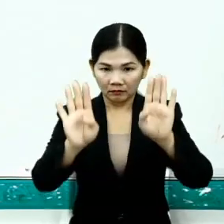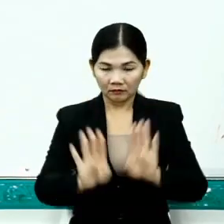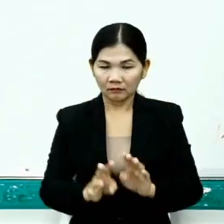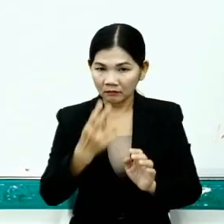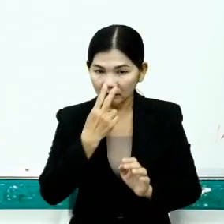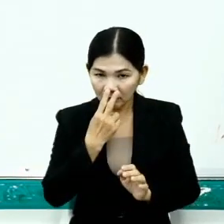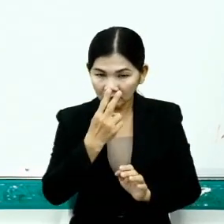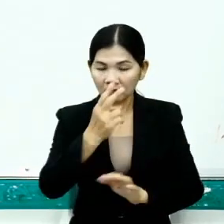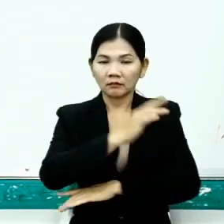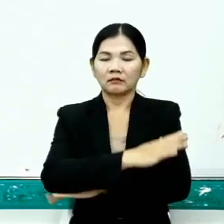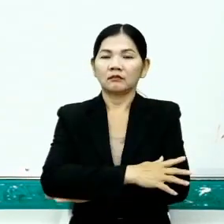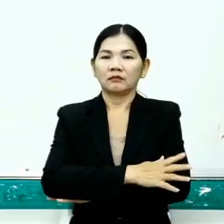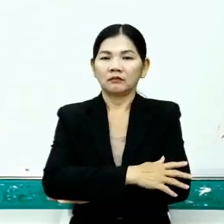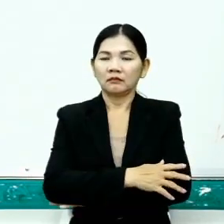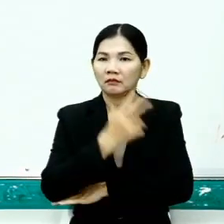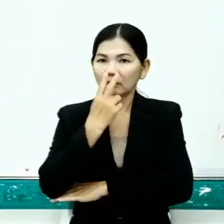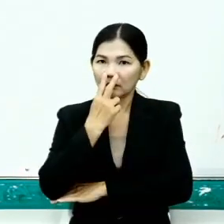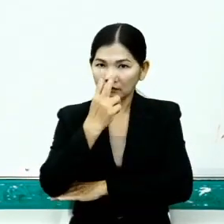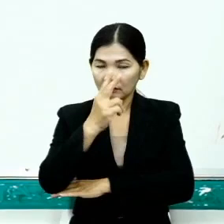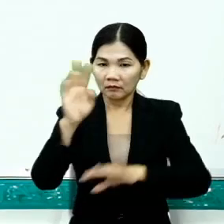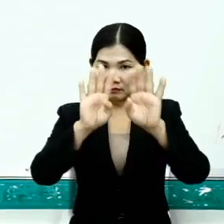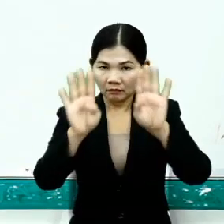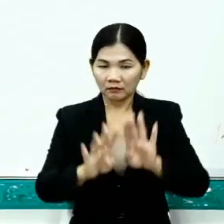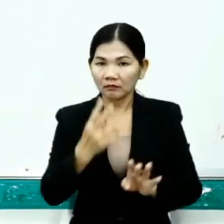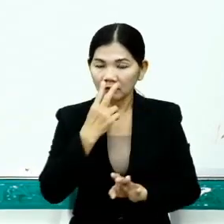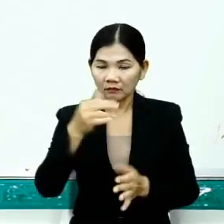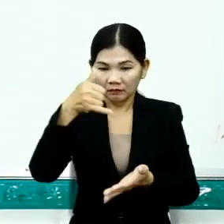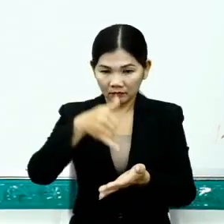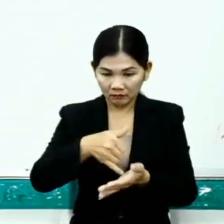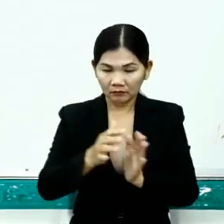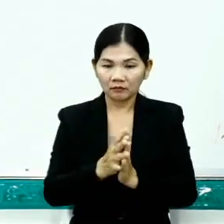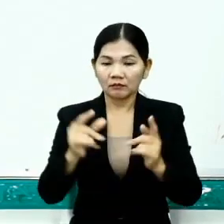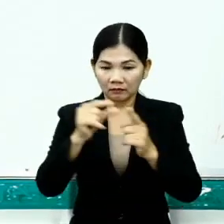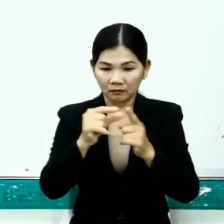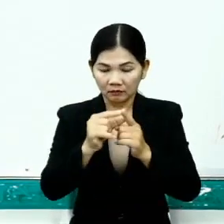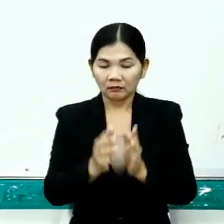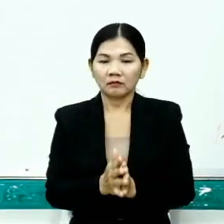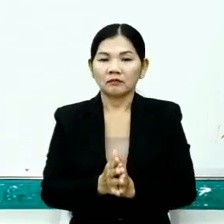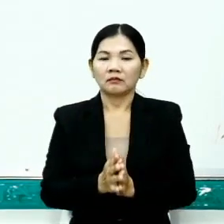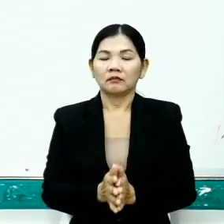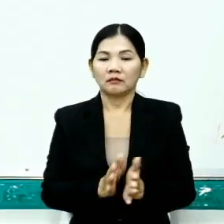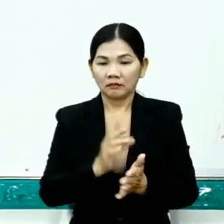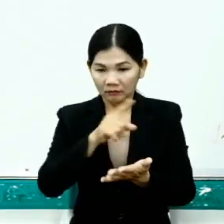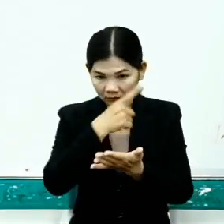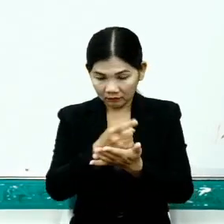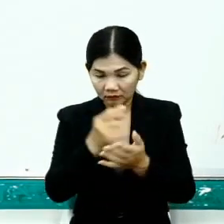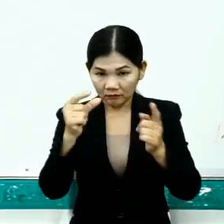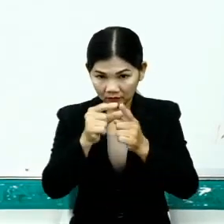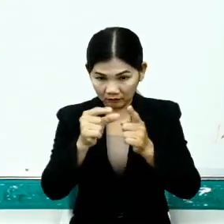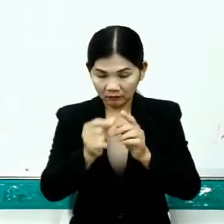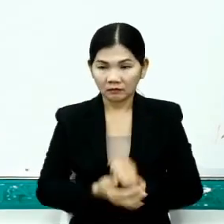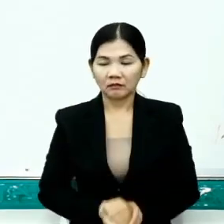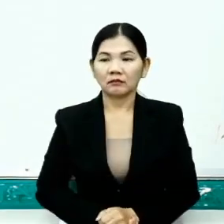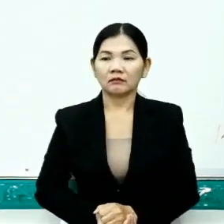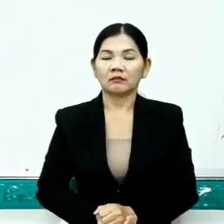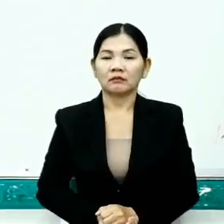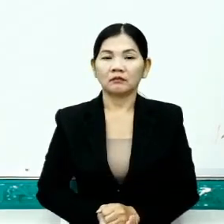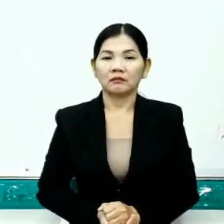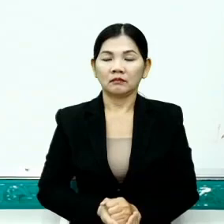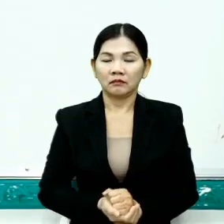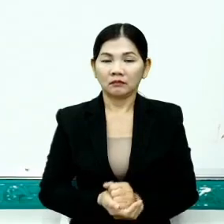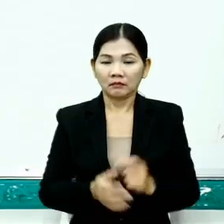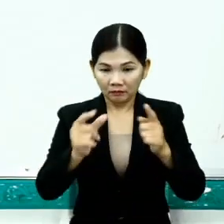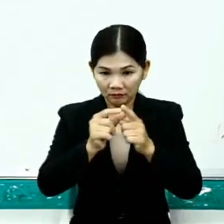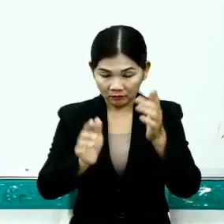khiến con đã đại lượt tóc ba mô. Các đã khiến ta thằng ngày đi nhạc rô miên bia vậy. Các lại ơi con cho rùm ăn chì mùi nhạc rô nè. Chàng nhắn các